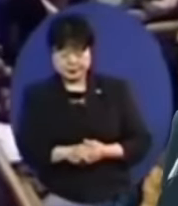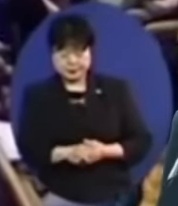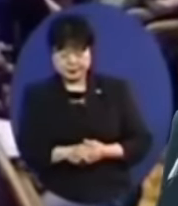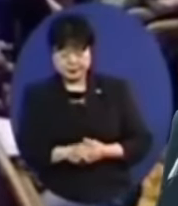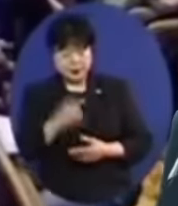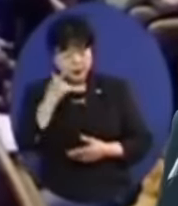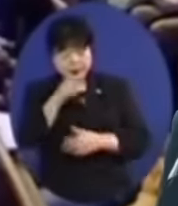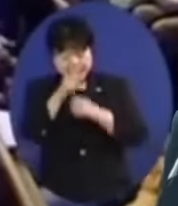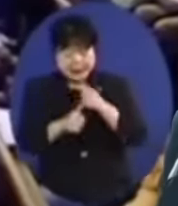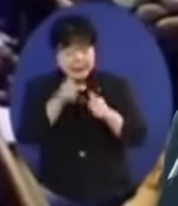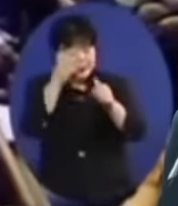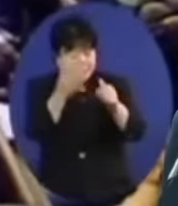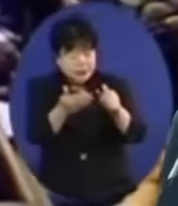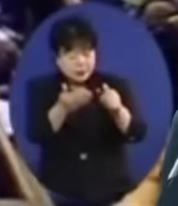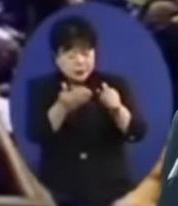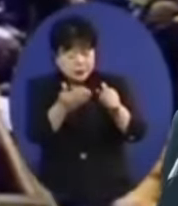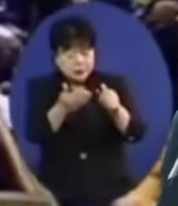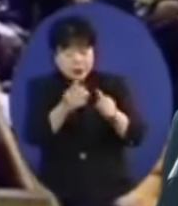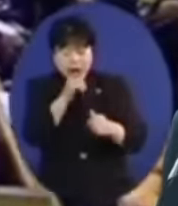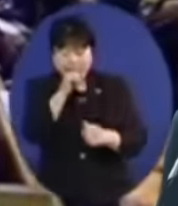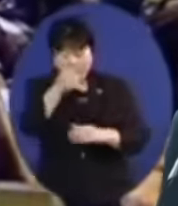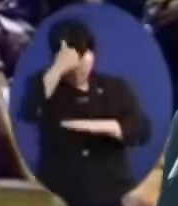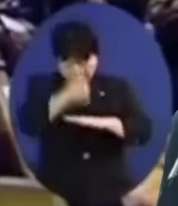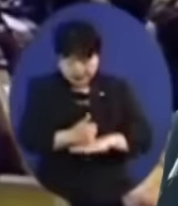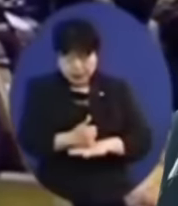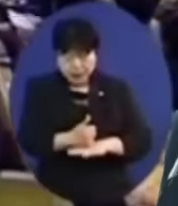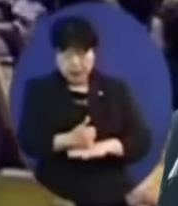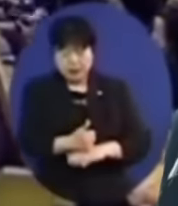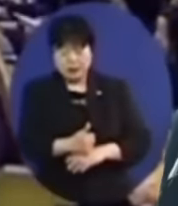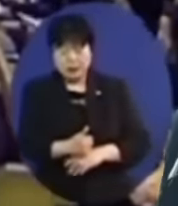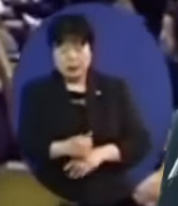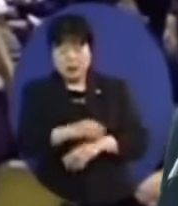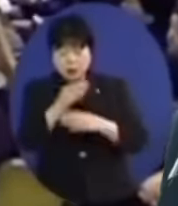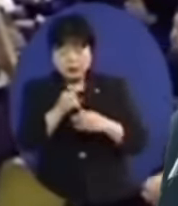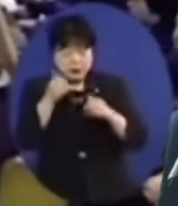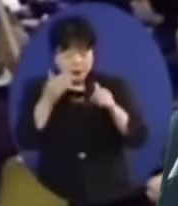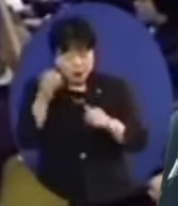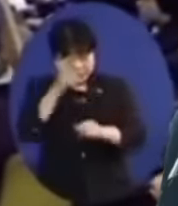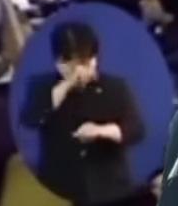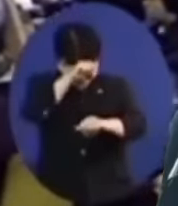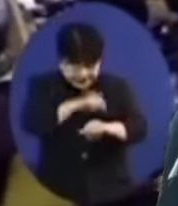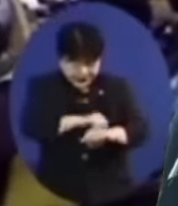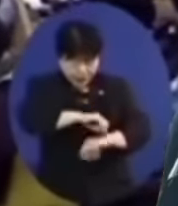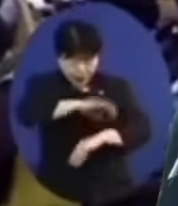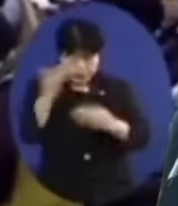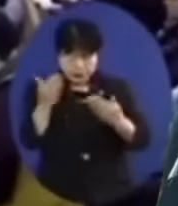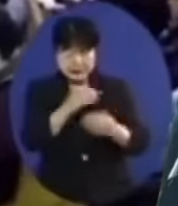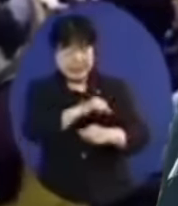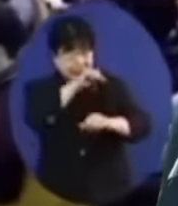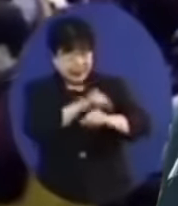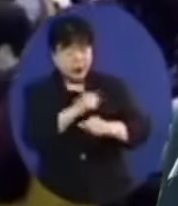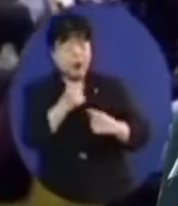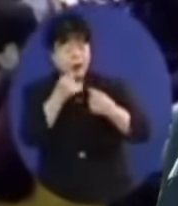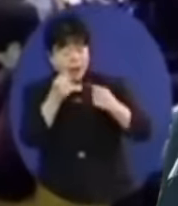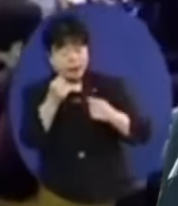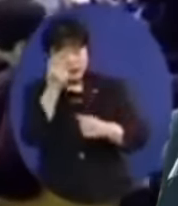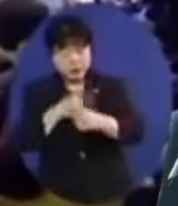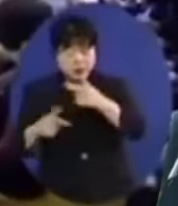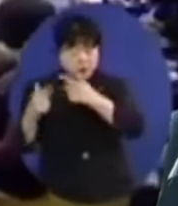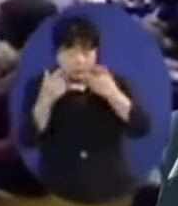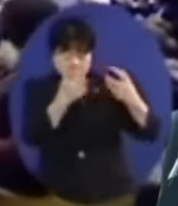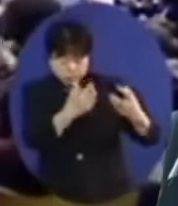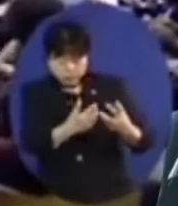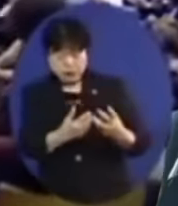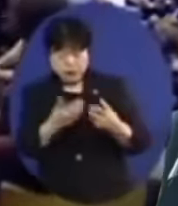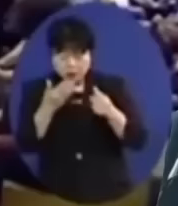우리 아버지 하나님께서 결국에는 우리 각자 모든 사람에게 영혼이 잘됨 같이 범사의 잘됨에 강건하고 생명을 얻게